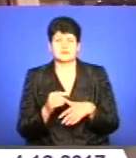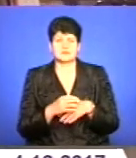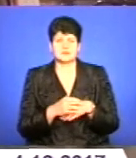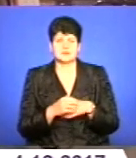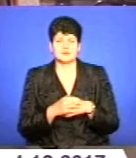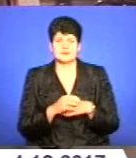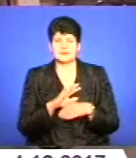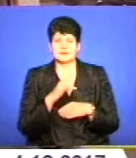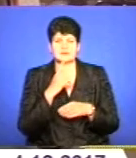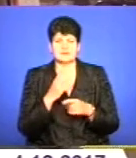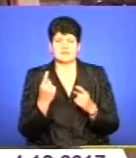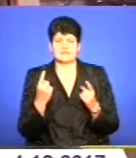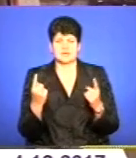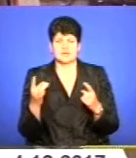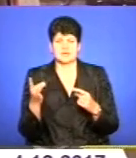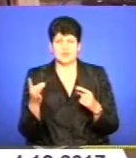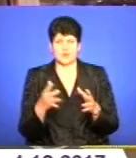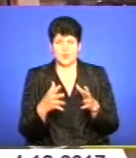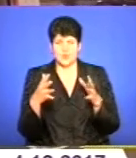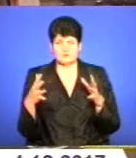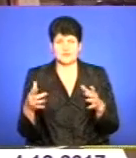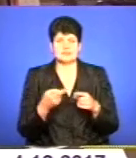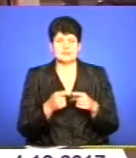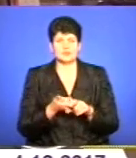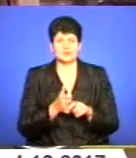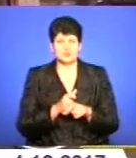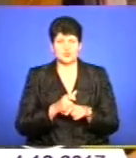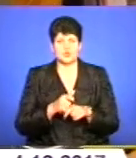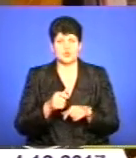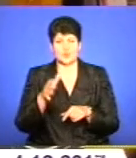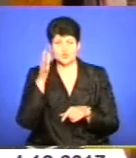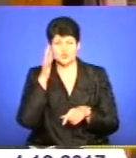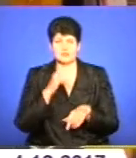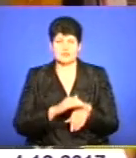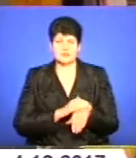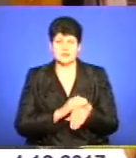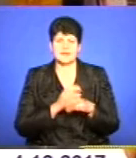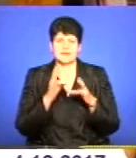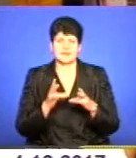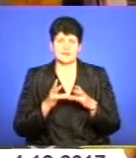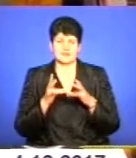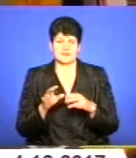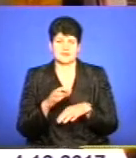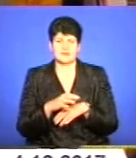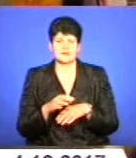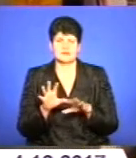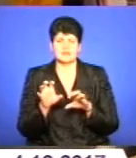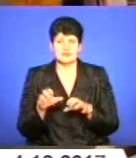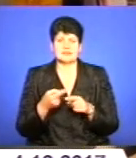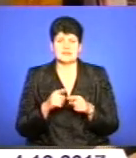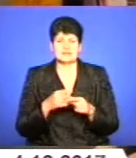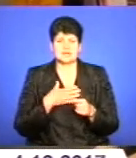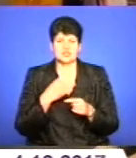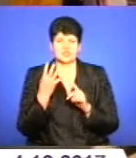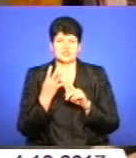Не дивлячись на великий розмір котів, це надзвичайно розумні і лагідні тварини. Це наша уже 4-та виставка поспіль,